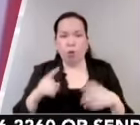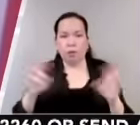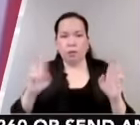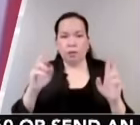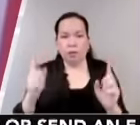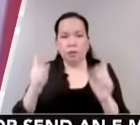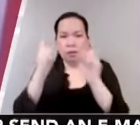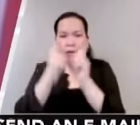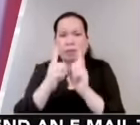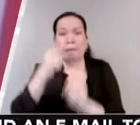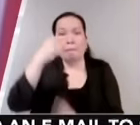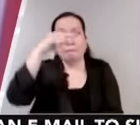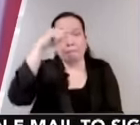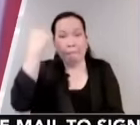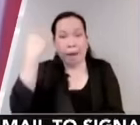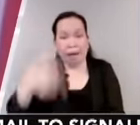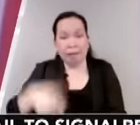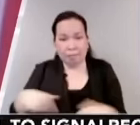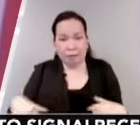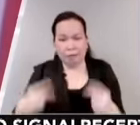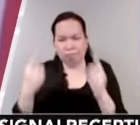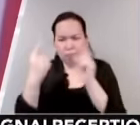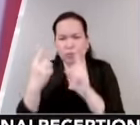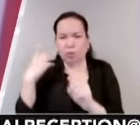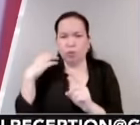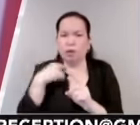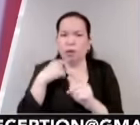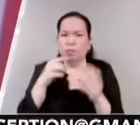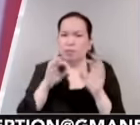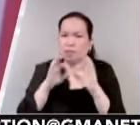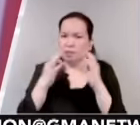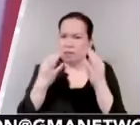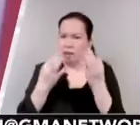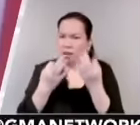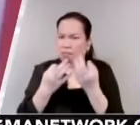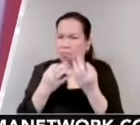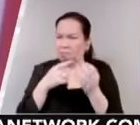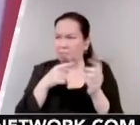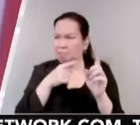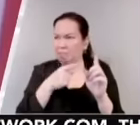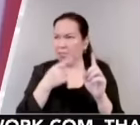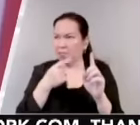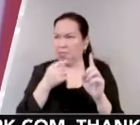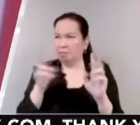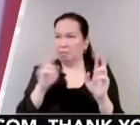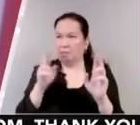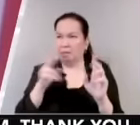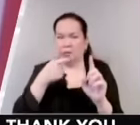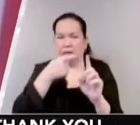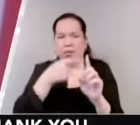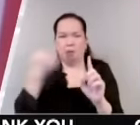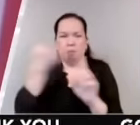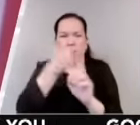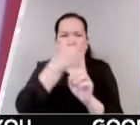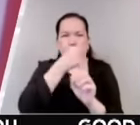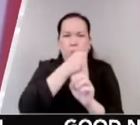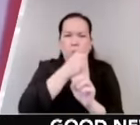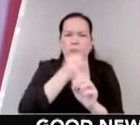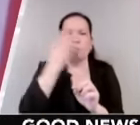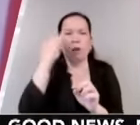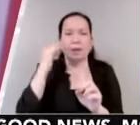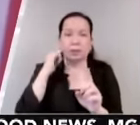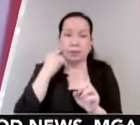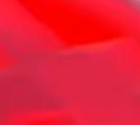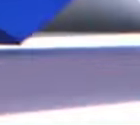belter. Paniwala ng pamilya, sadyang pinabugbog ang estudyante dahil sa selos. Kaya nagsampa sila ng reklamo. Nakatutok